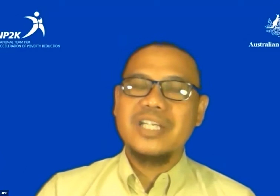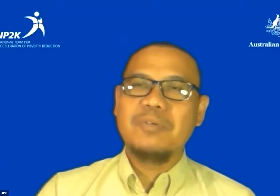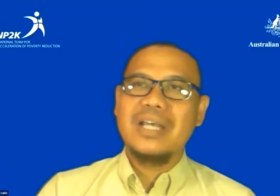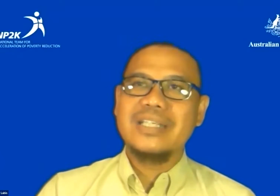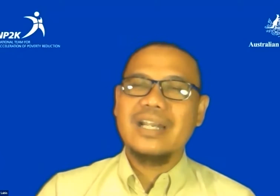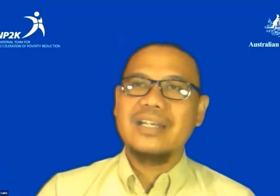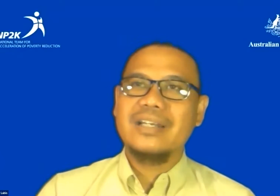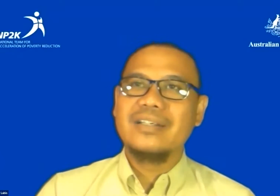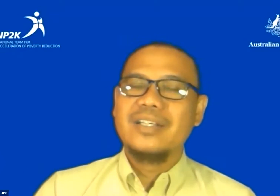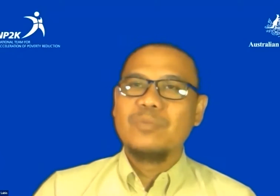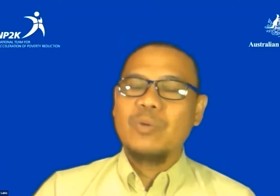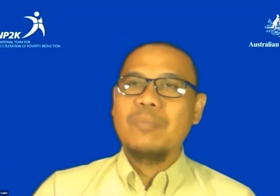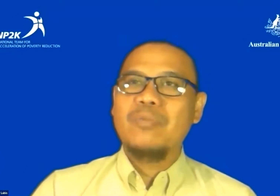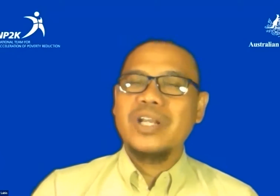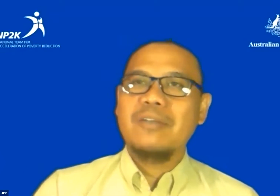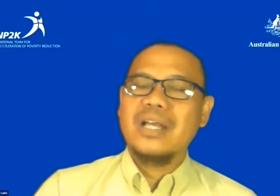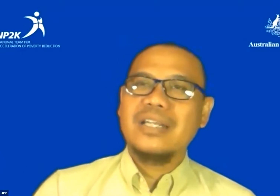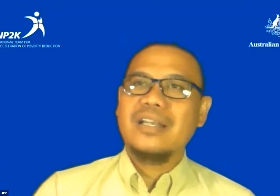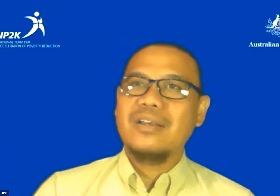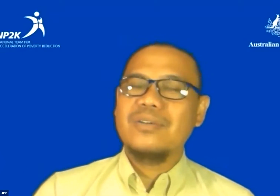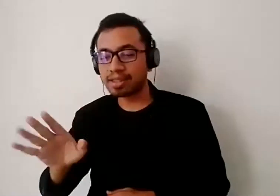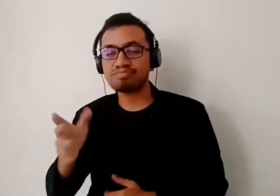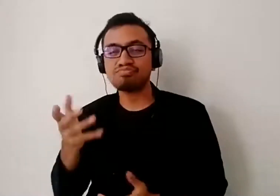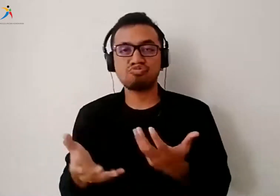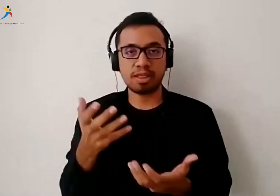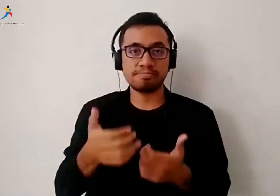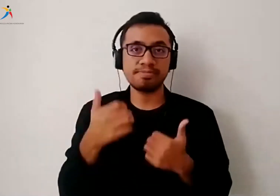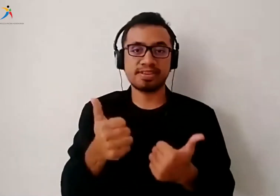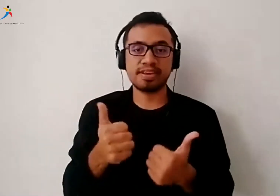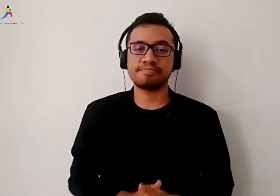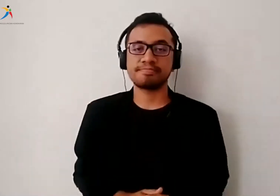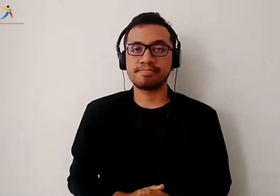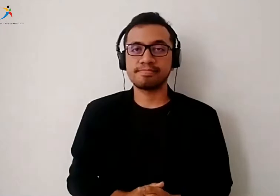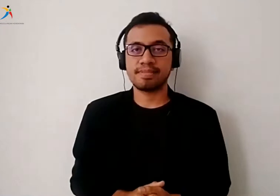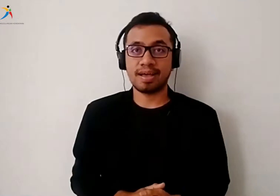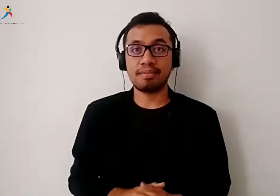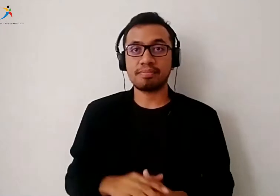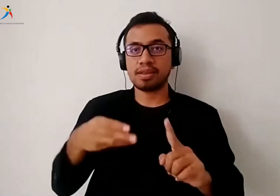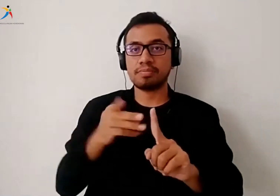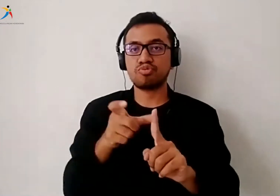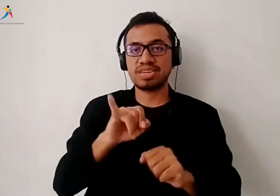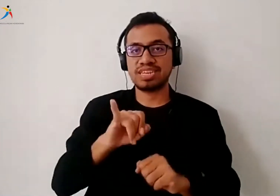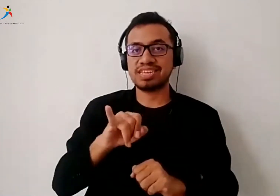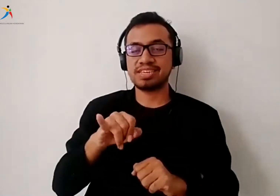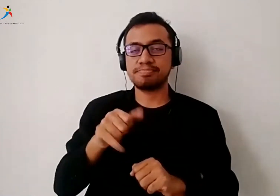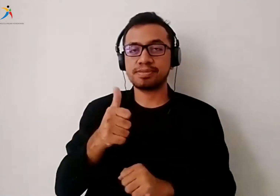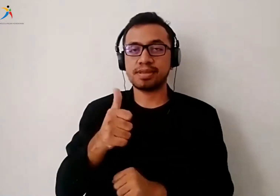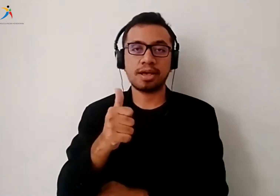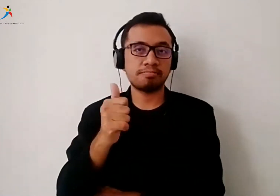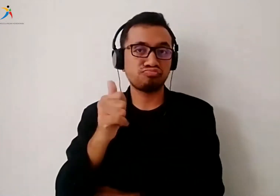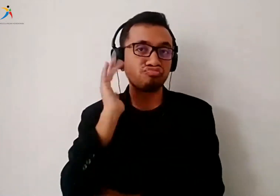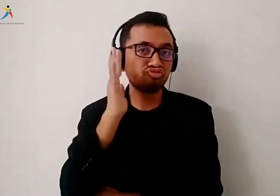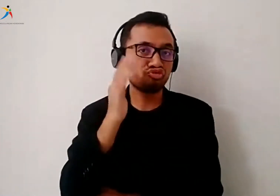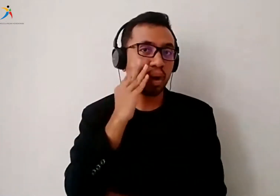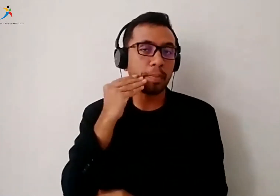bisa menjadi pembelajaran dan mudah-mudahan Pak Budi nggak keberatan kalau diundang untuk membagi pengalaman ini agar